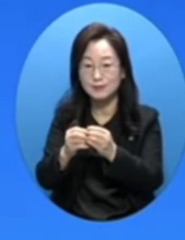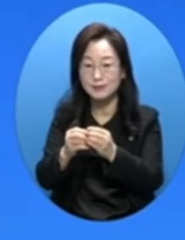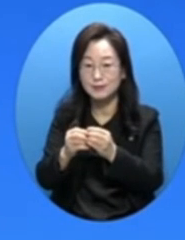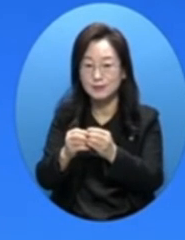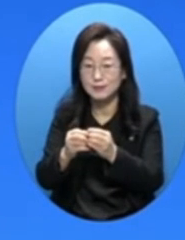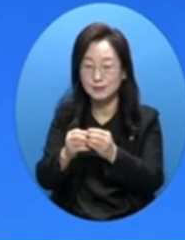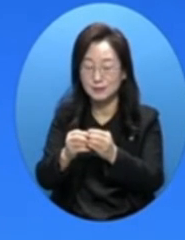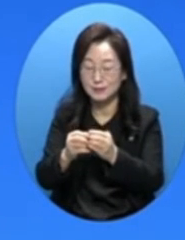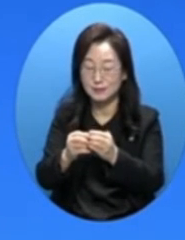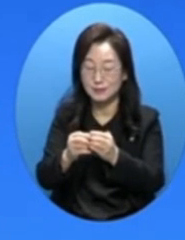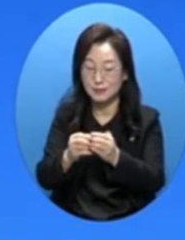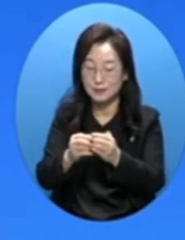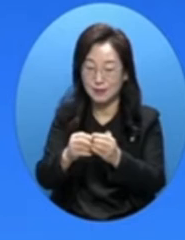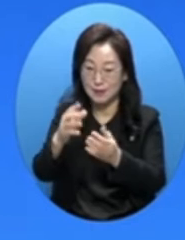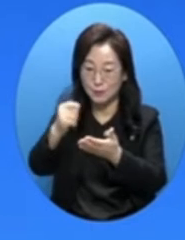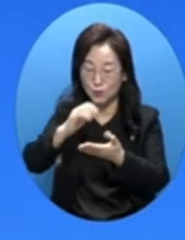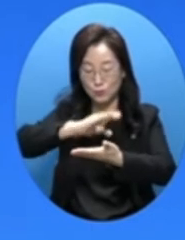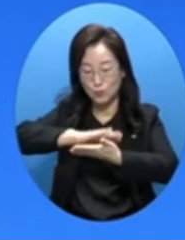출판회를 가려고 하는데